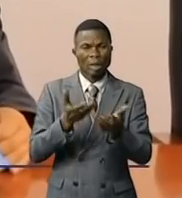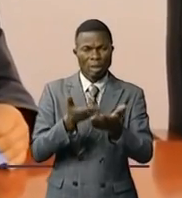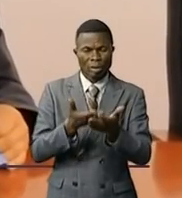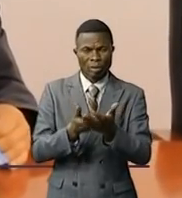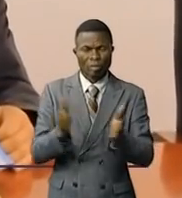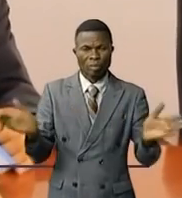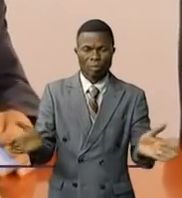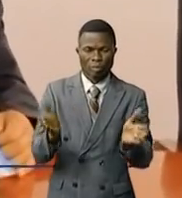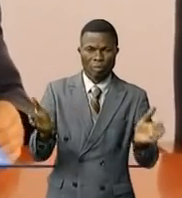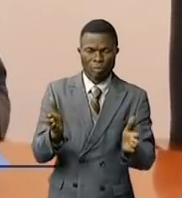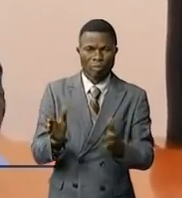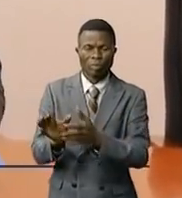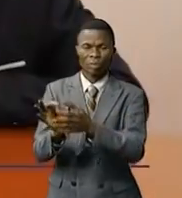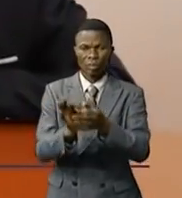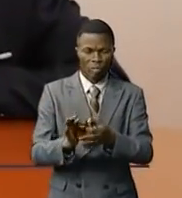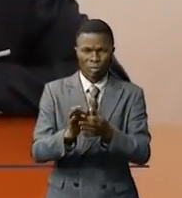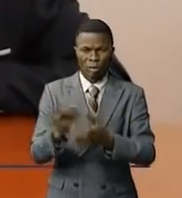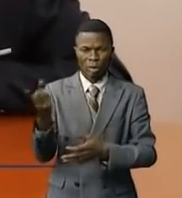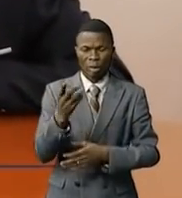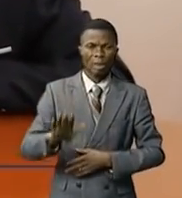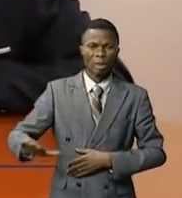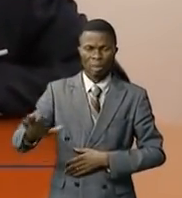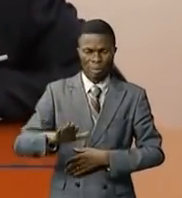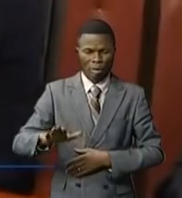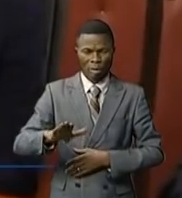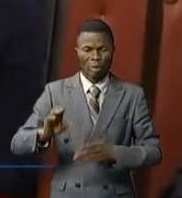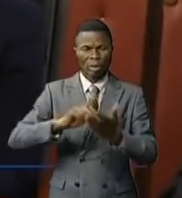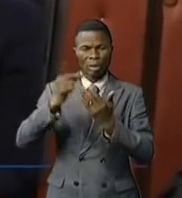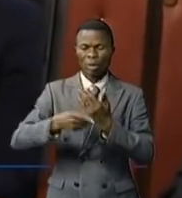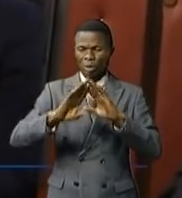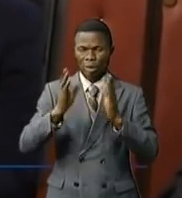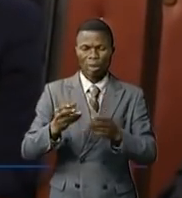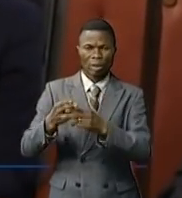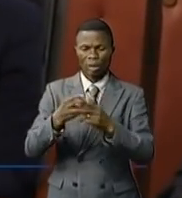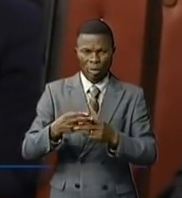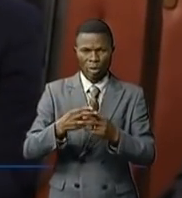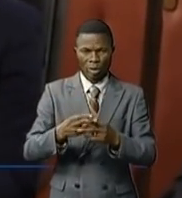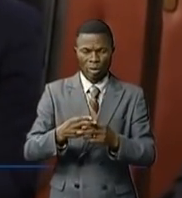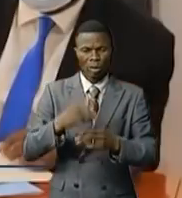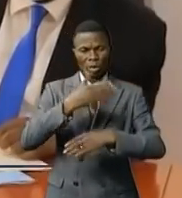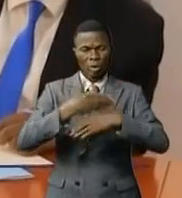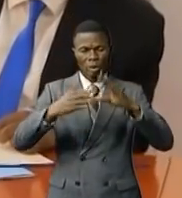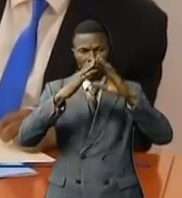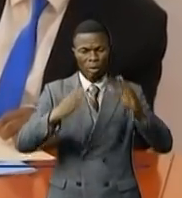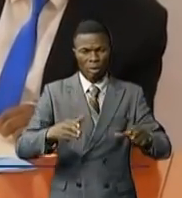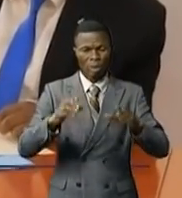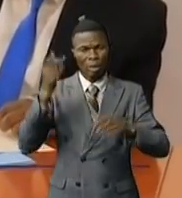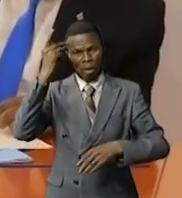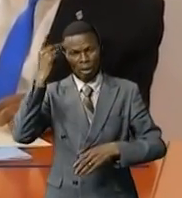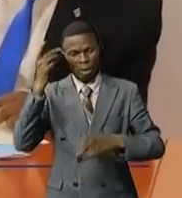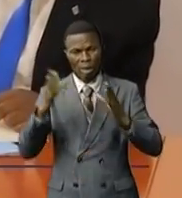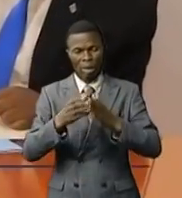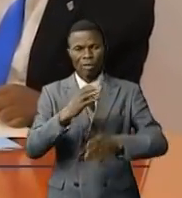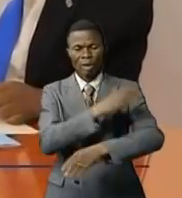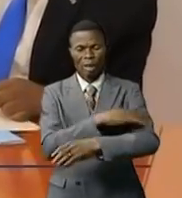le renforcement de la coopération bilatérale sur tous les plans, notamment sécuritaire, infrastructure entre Kinshasa et